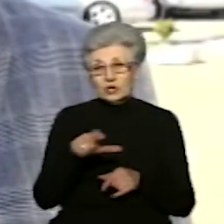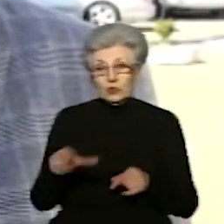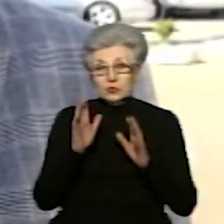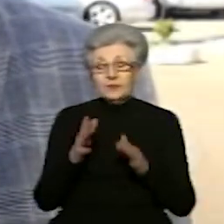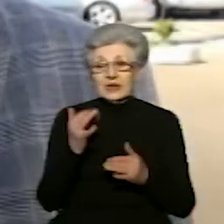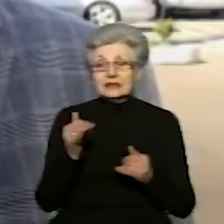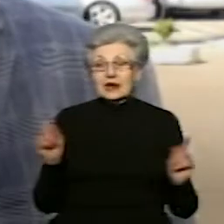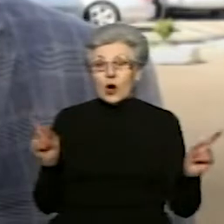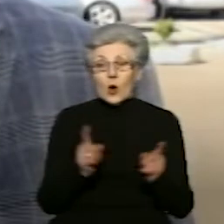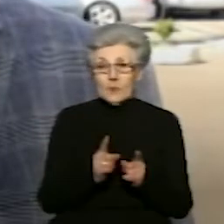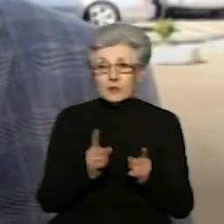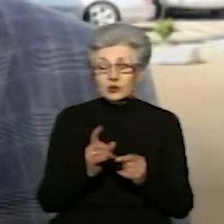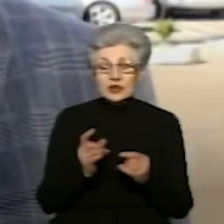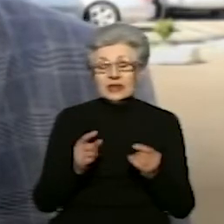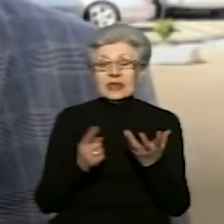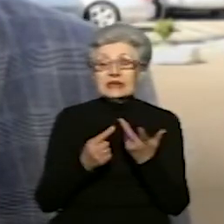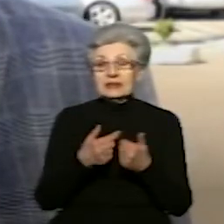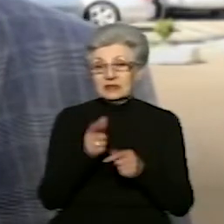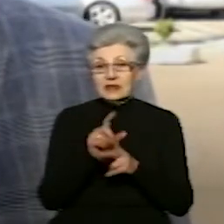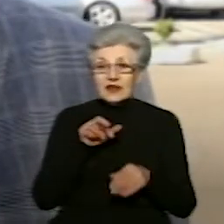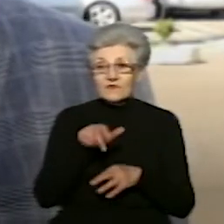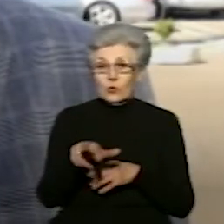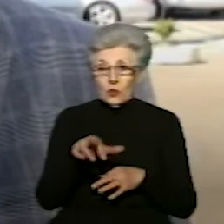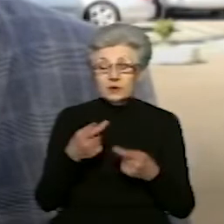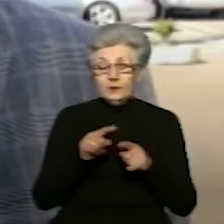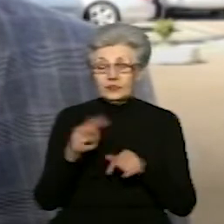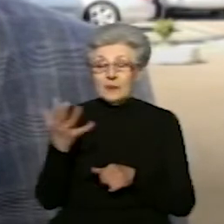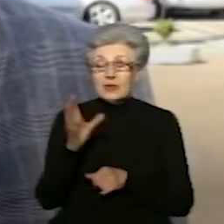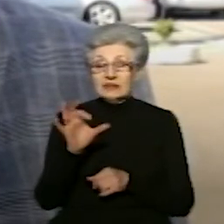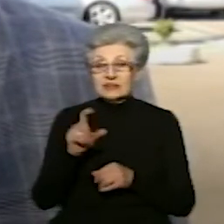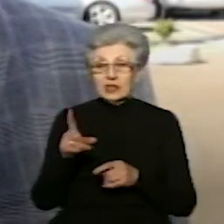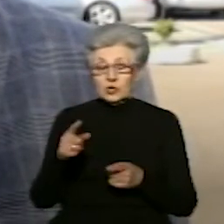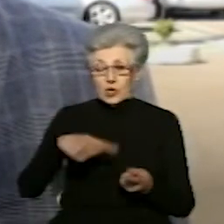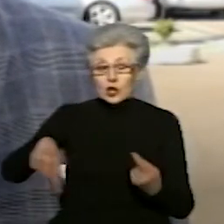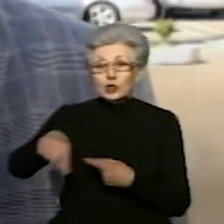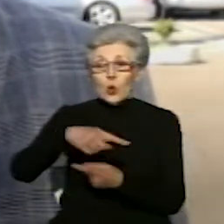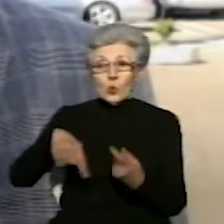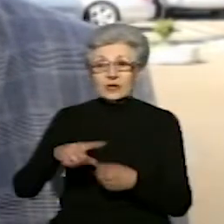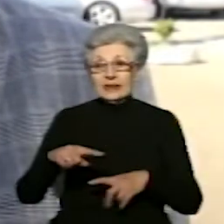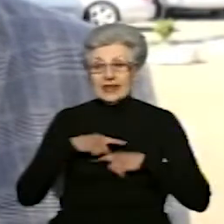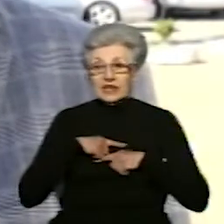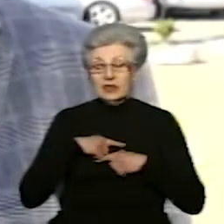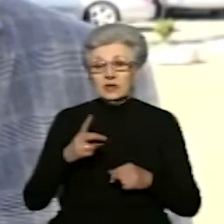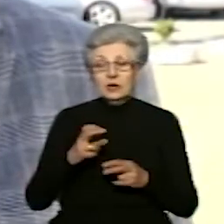обмежили кількість входів на ринок. На 5-му секторі ми встановили турнікети переносні, щоб контролювати